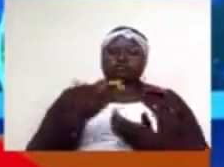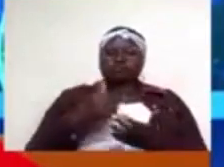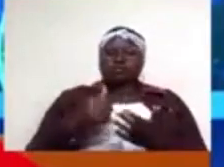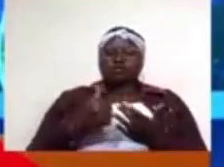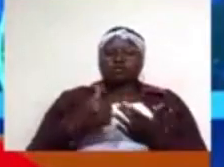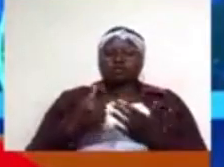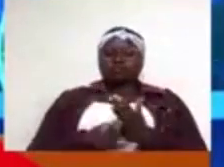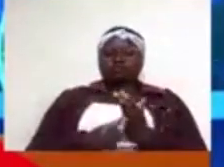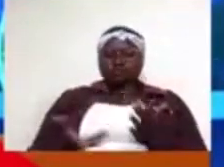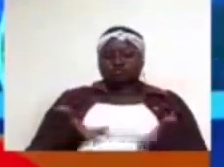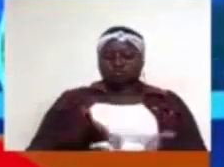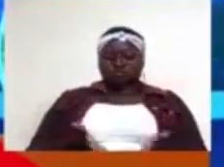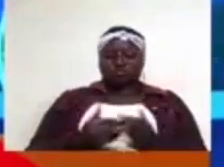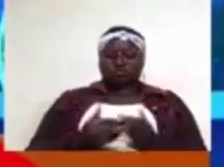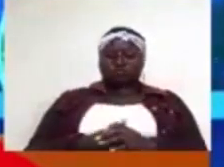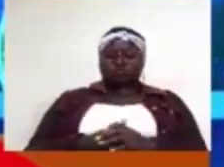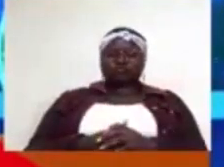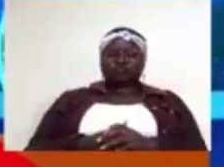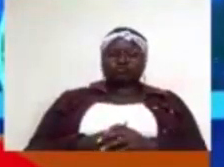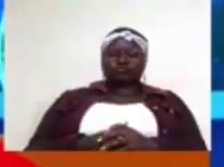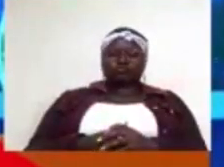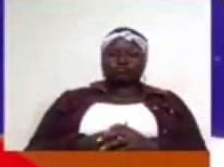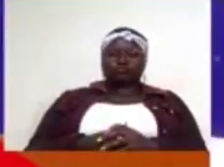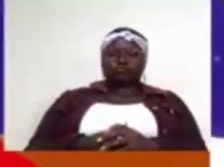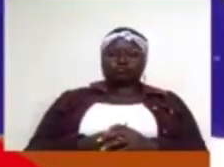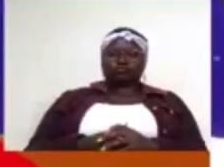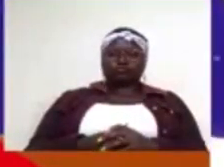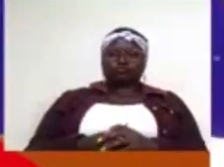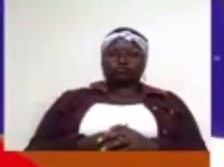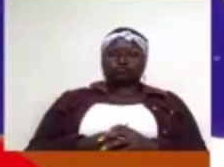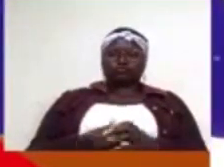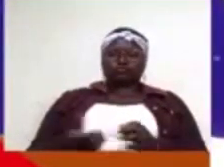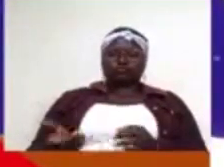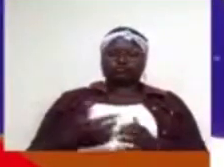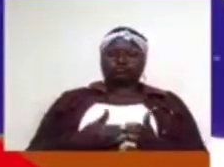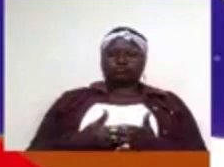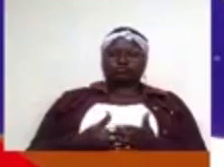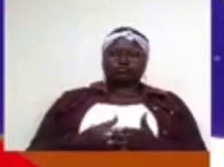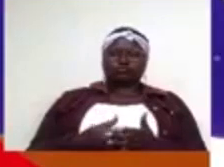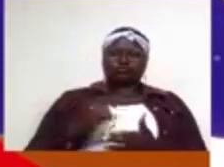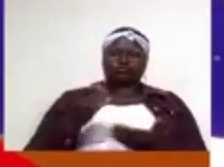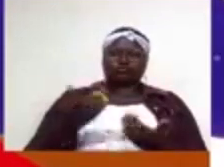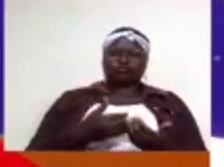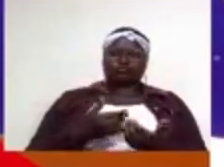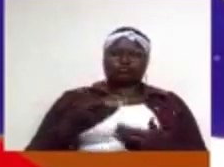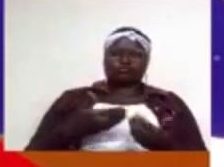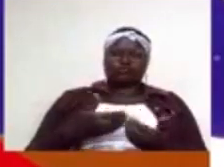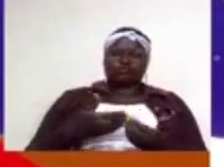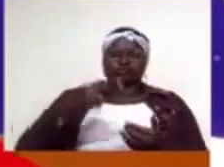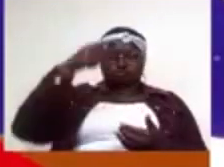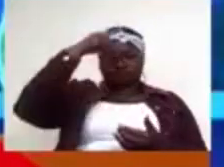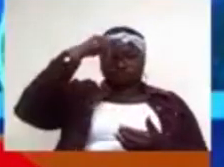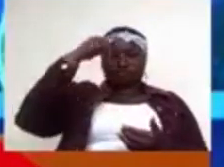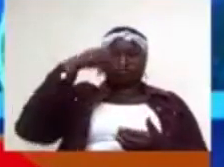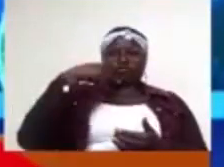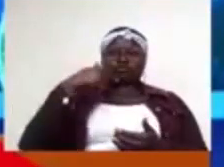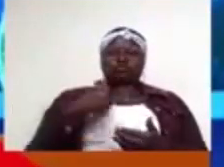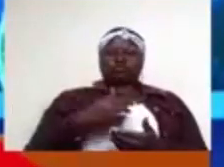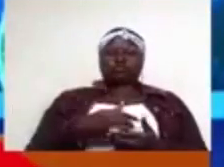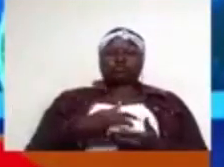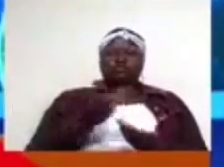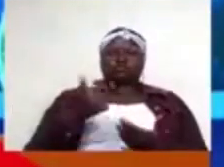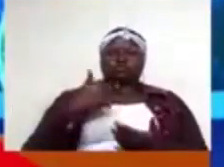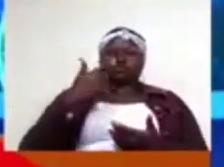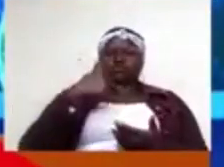kogo kiu no gicangire ciana guko cikiruta muoyo yeni ise ikuhe ni uko ni tukoretwo tukiona maabitha